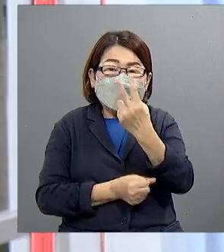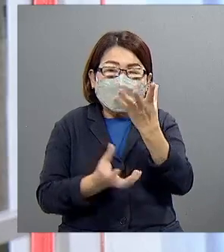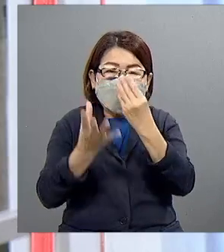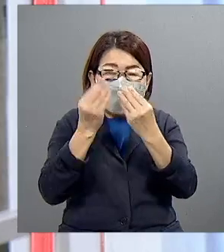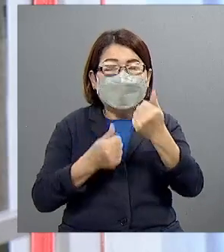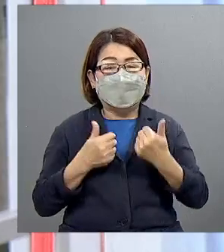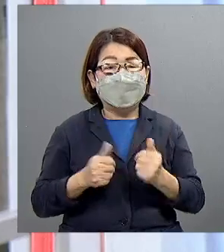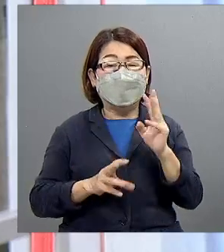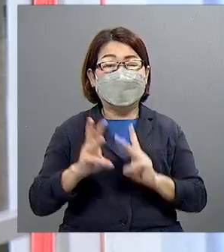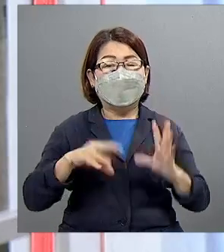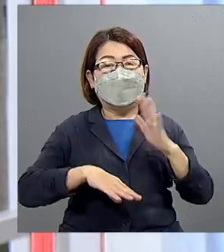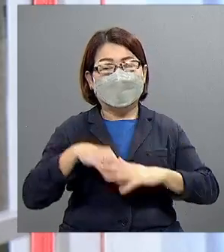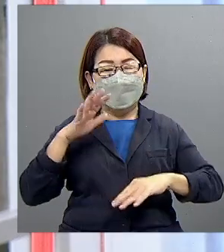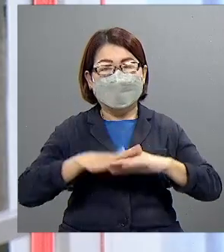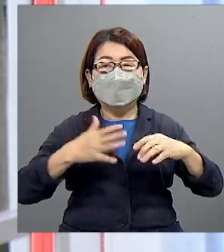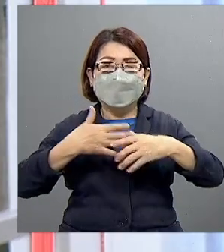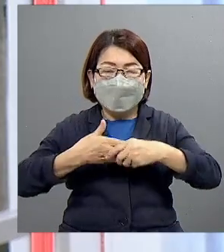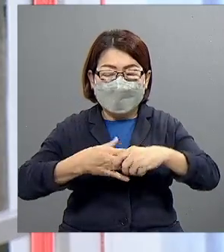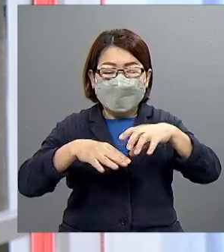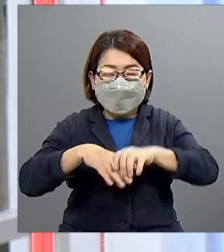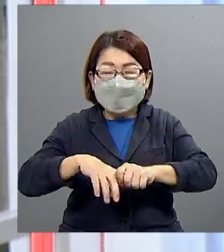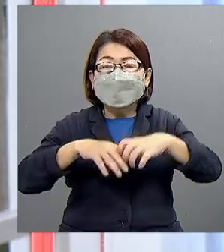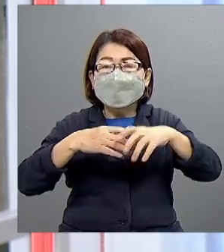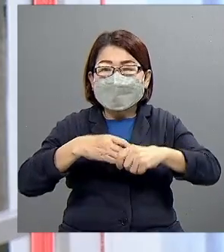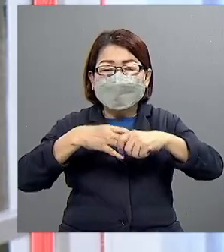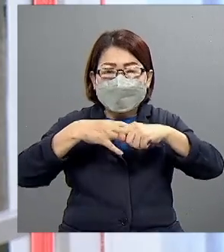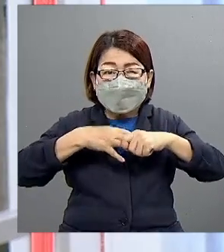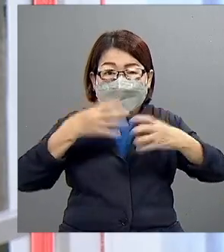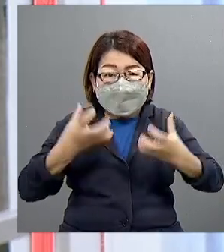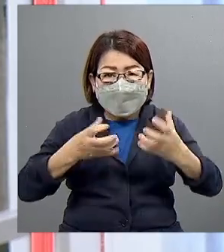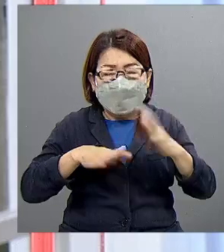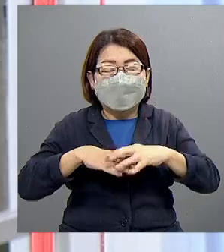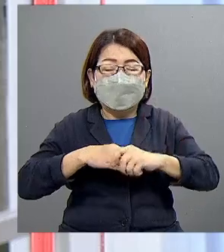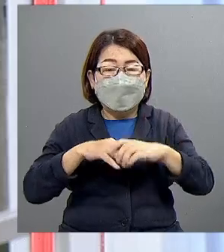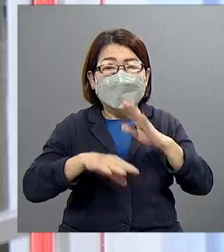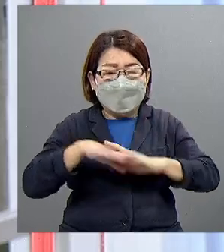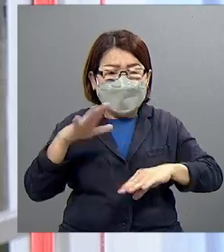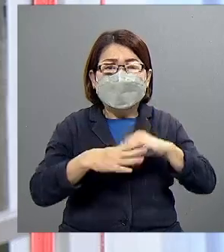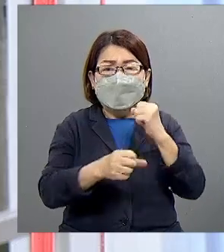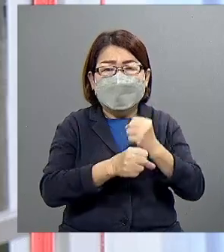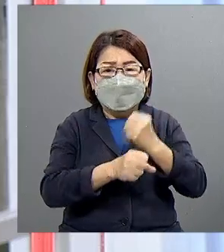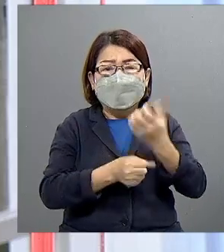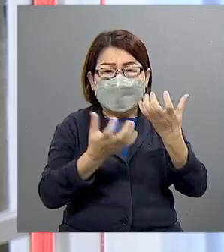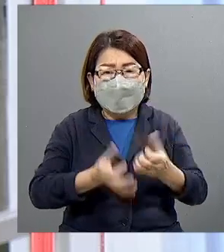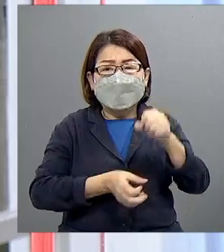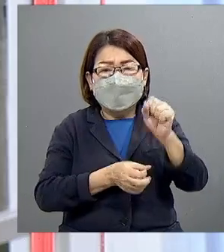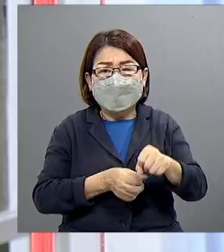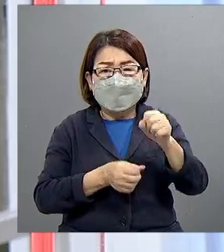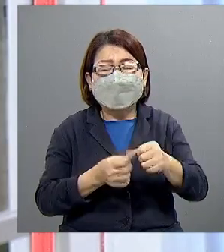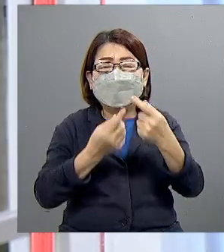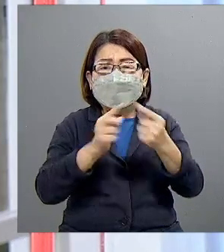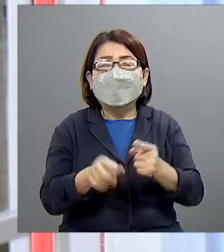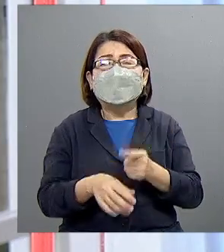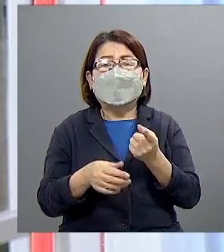บาๆนะฮะไม่ต้องดึงแรงนวดไปเรื่อยๆนะครับเพราะบางทีมือเนี่ยทำงานหนักก็จริงแต่จะเป็นจุดที่เขาเรียกว่าโดนบริหารโดนผ่อนคล